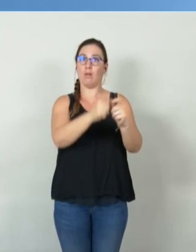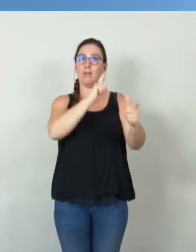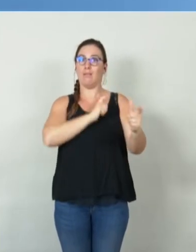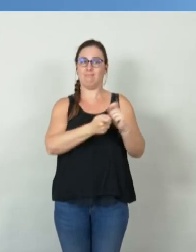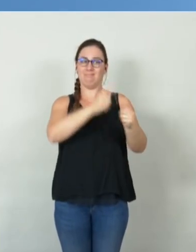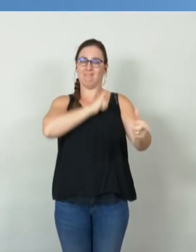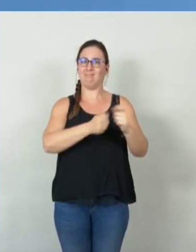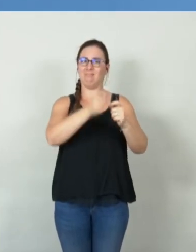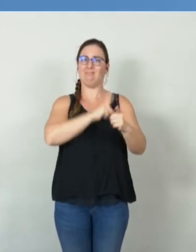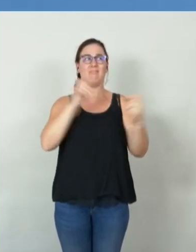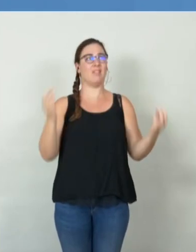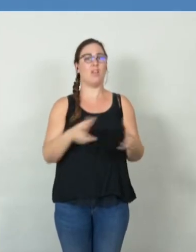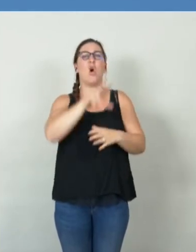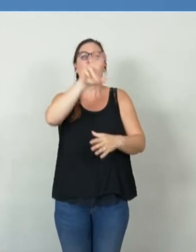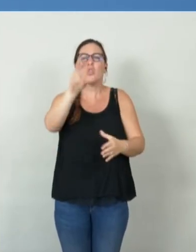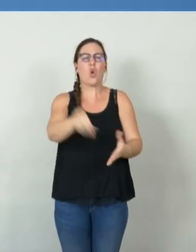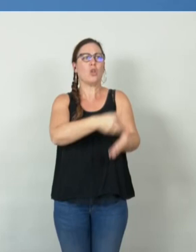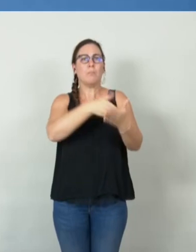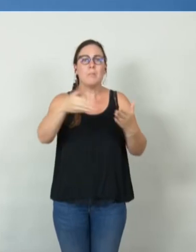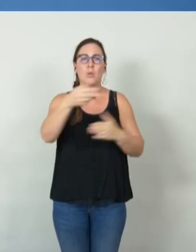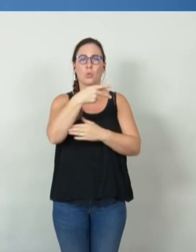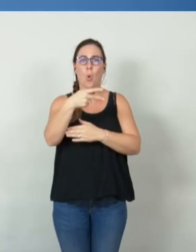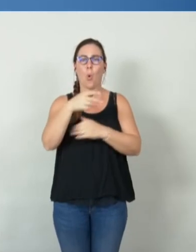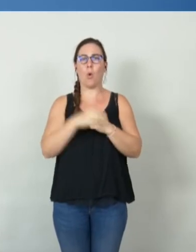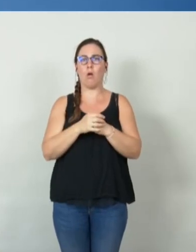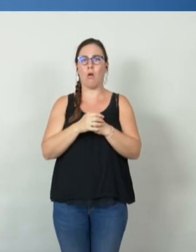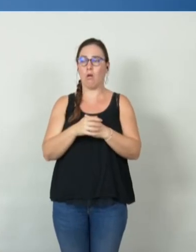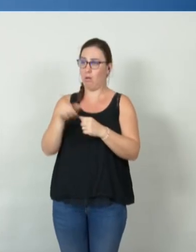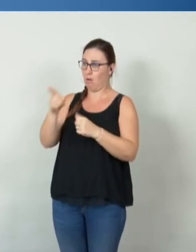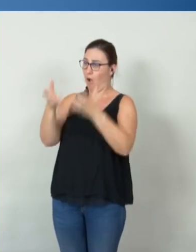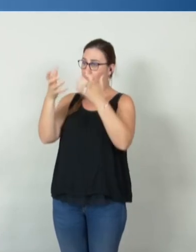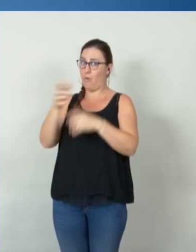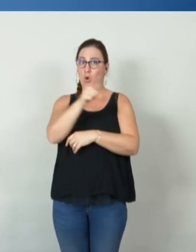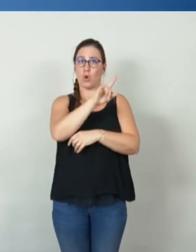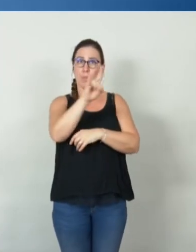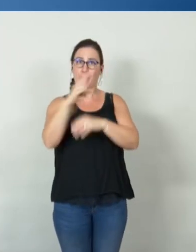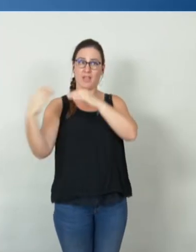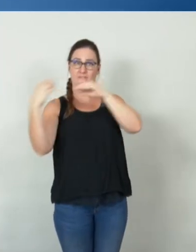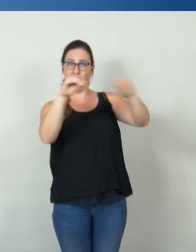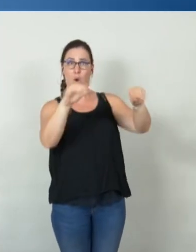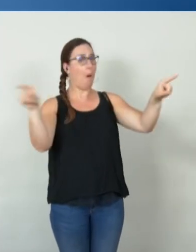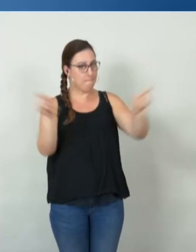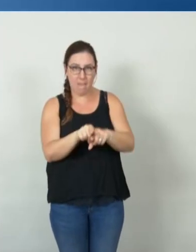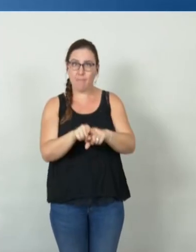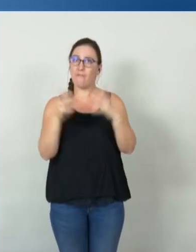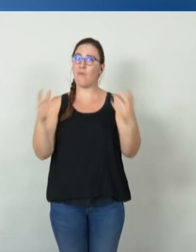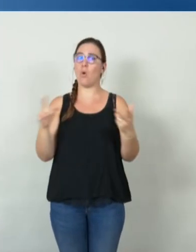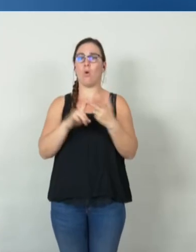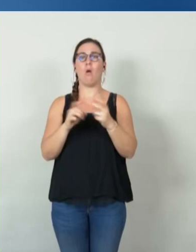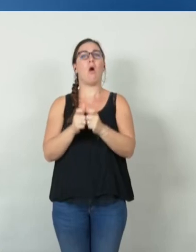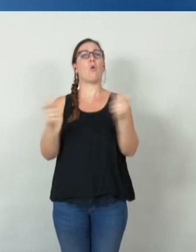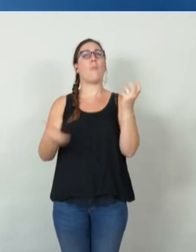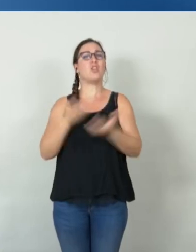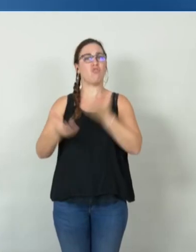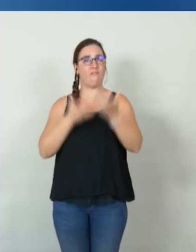exceptionnelles 30 millions d'euros on vend vous voulez vendre Grenoble habitat pour les mêmes raisons il y a la compagnie de chauffage